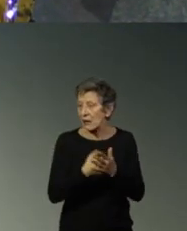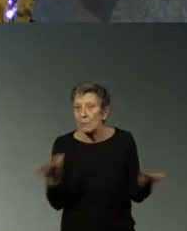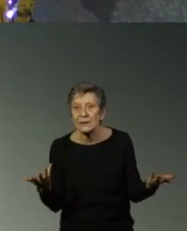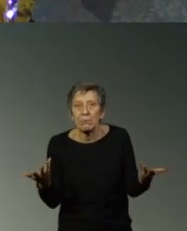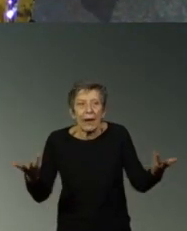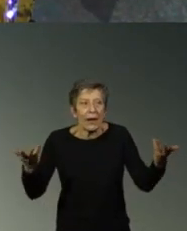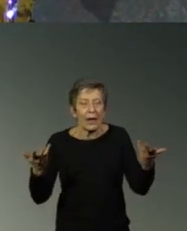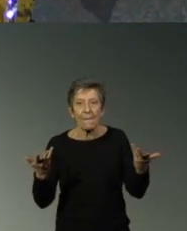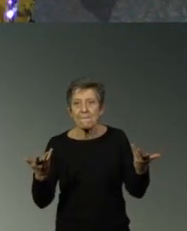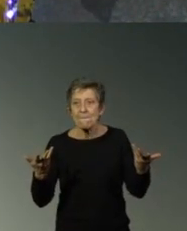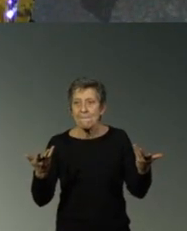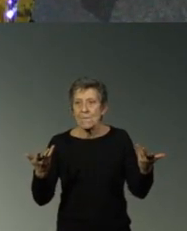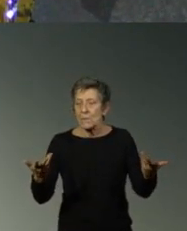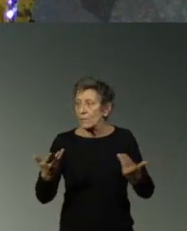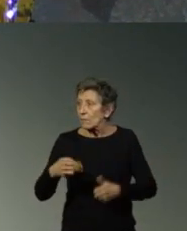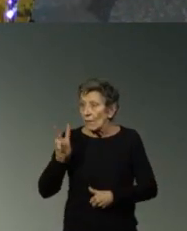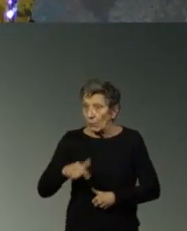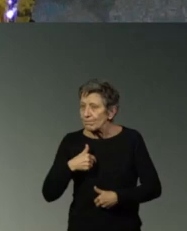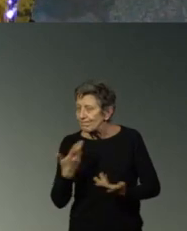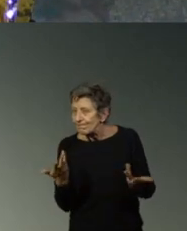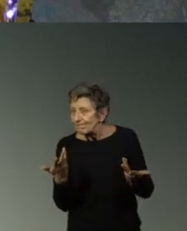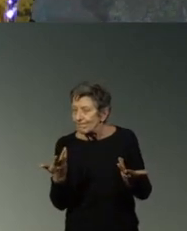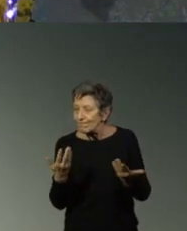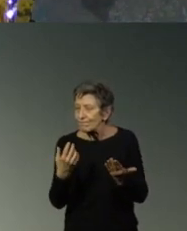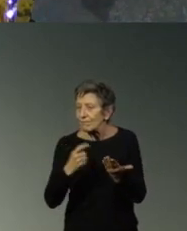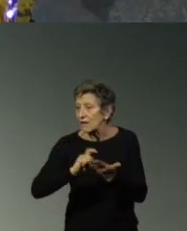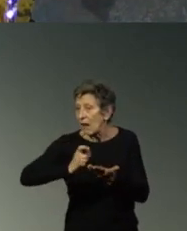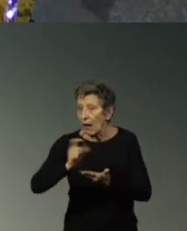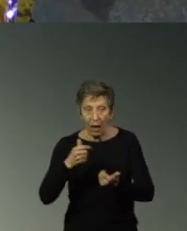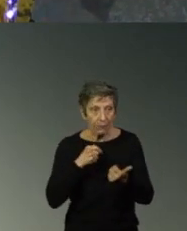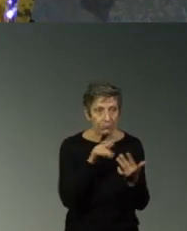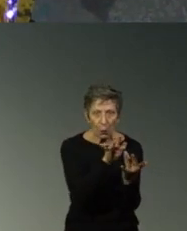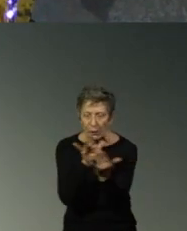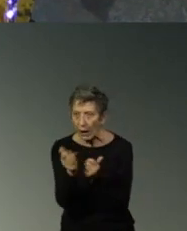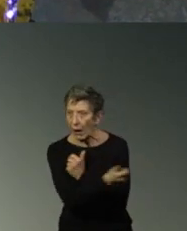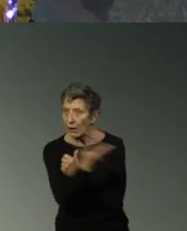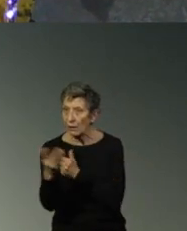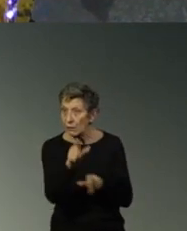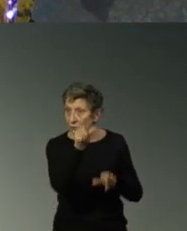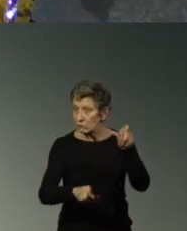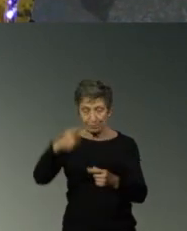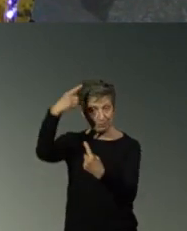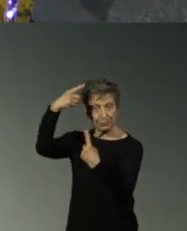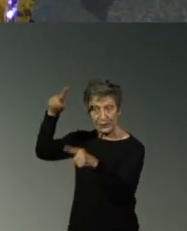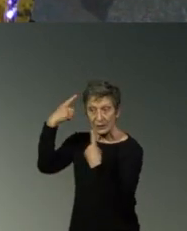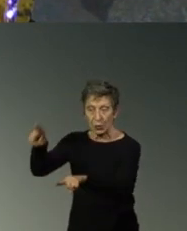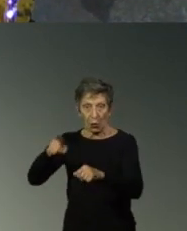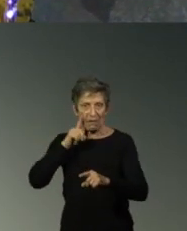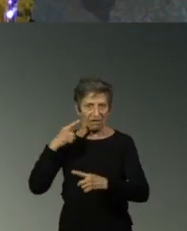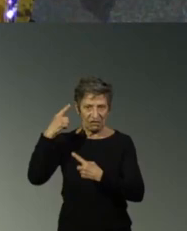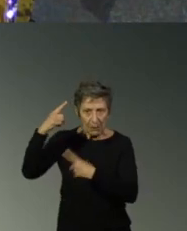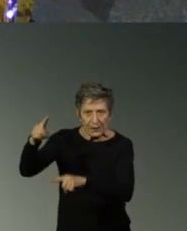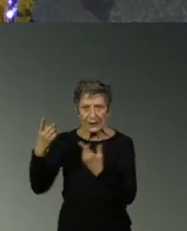exemple, j'ai pas mal de contacts, par exemple, sur Instagram, qui sont des gens qui sont très très militants pour des causes, pour le